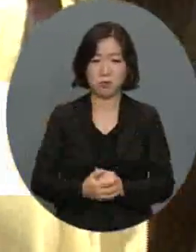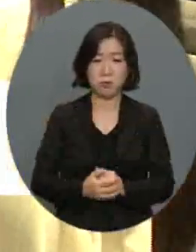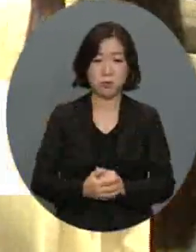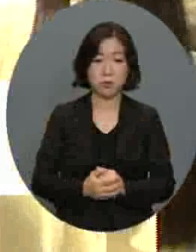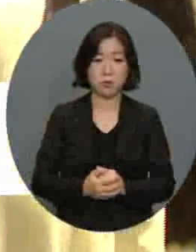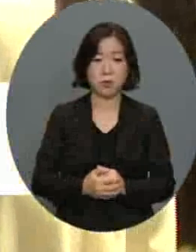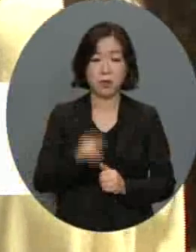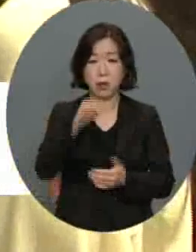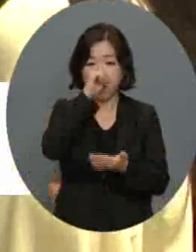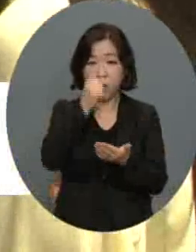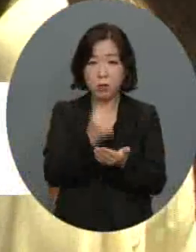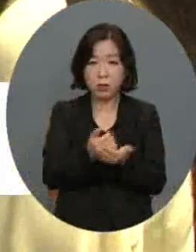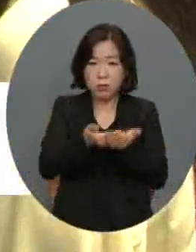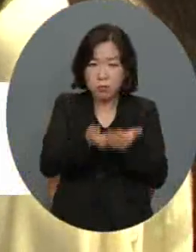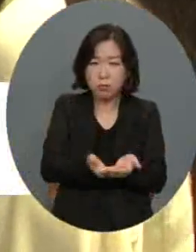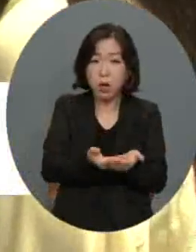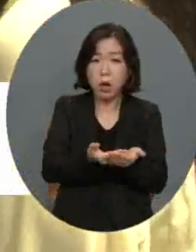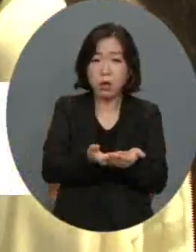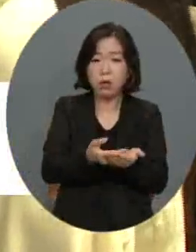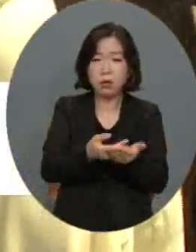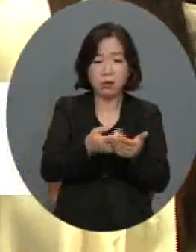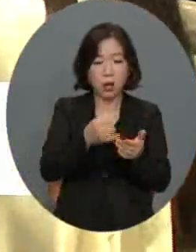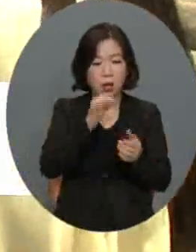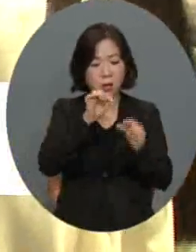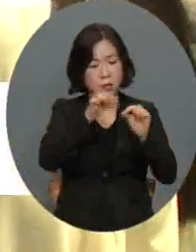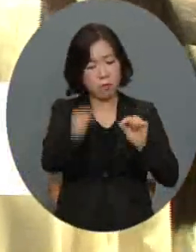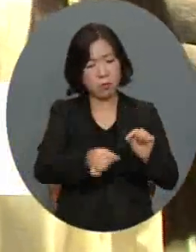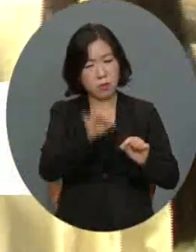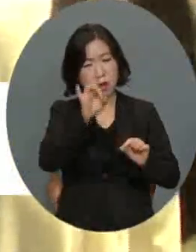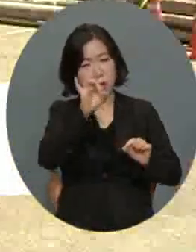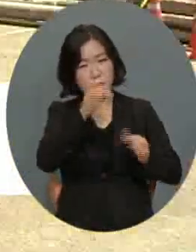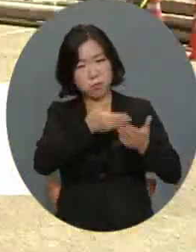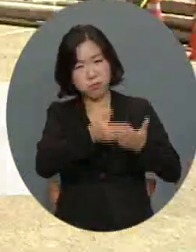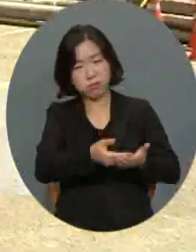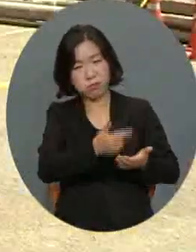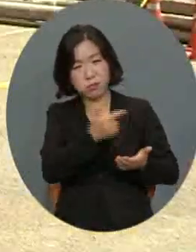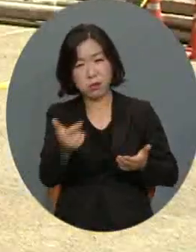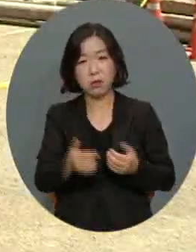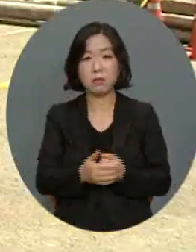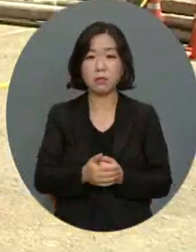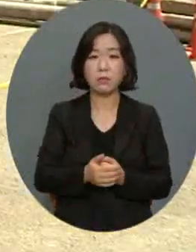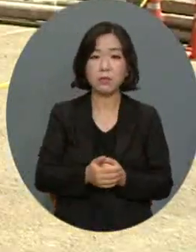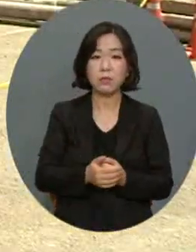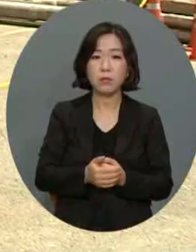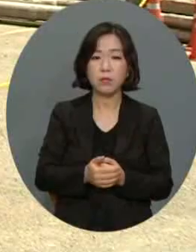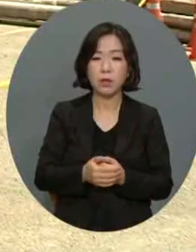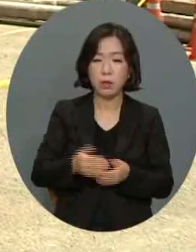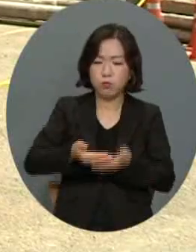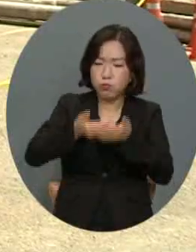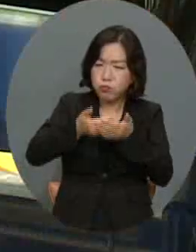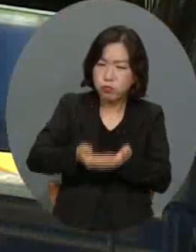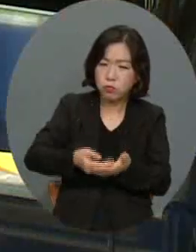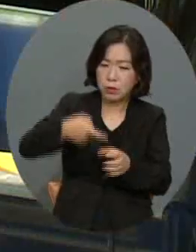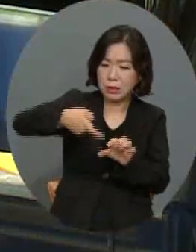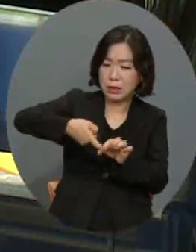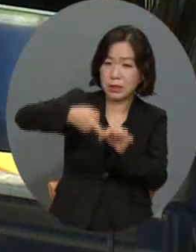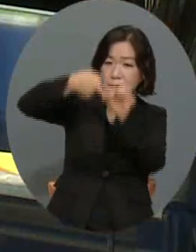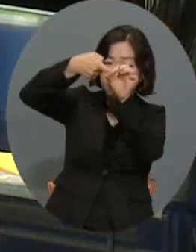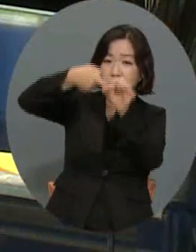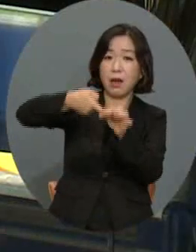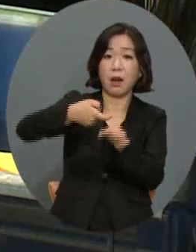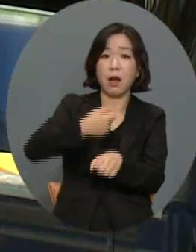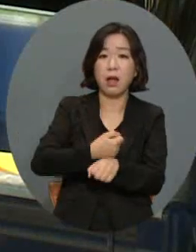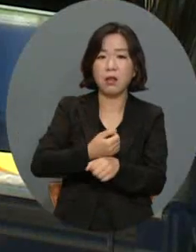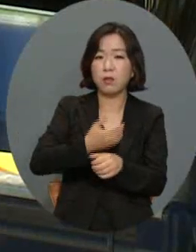받는데 저 밧줄 하나에 의지하기는 너무 총량도 나가고. 무거운 장비를 크레인으로 들어올리는 위험한